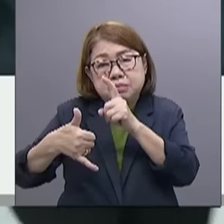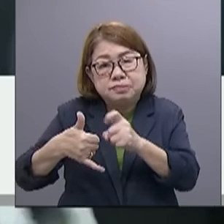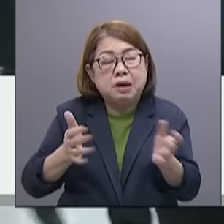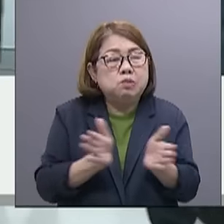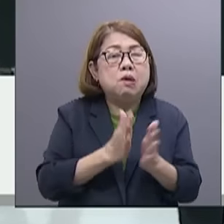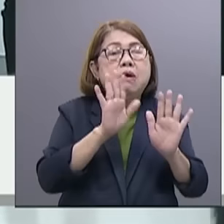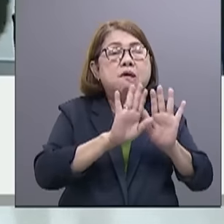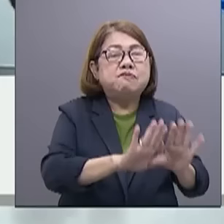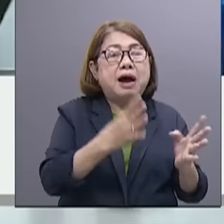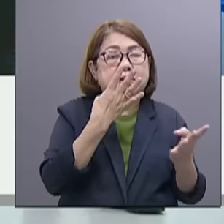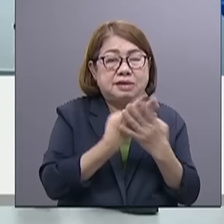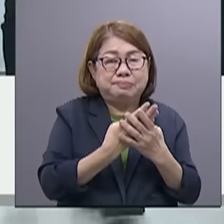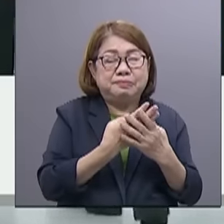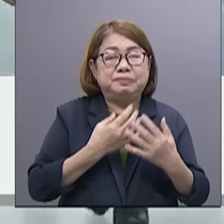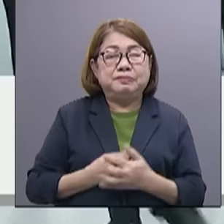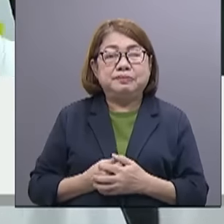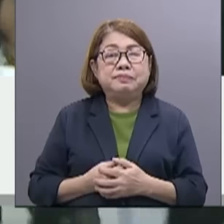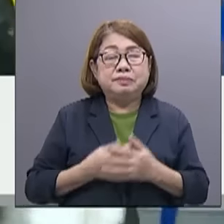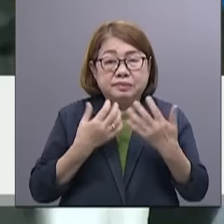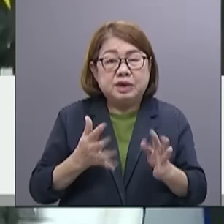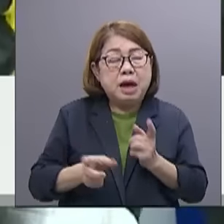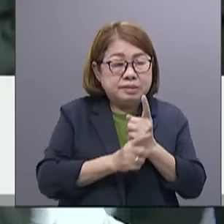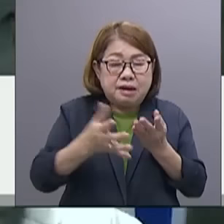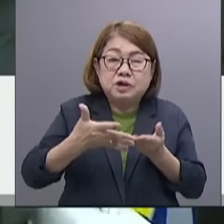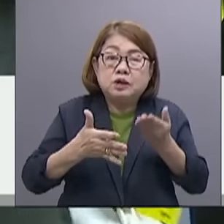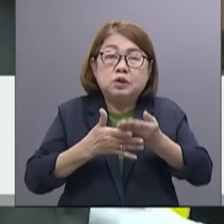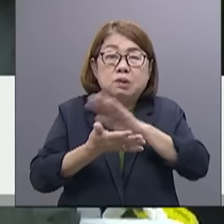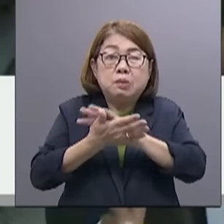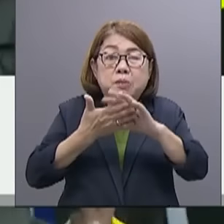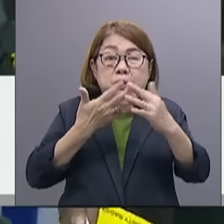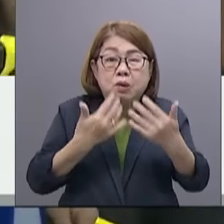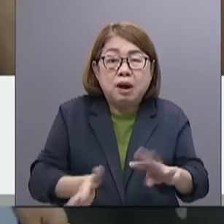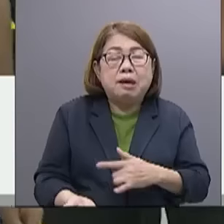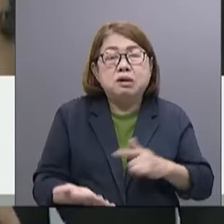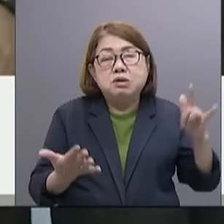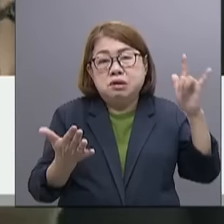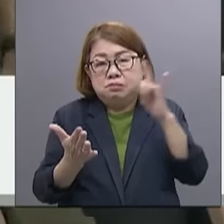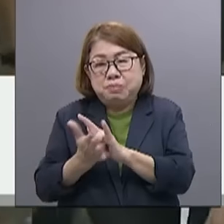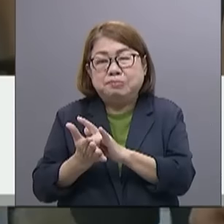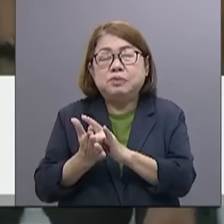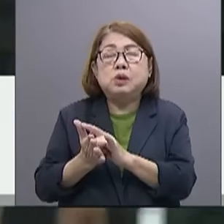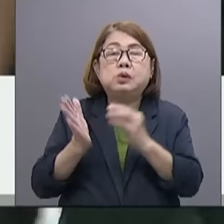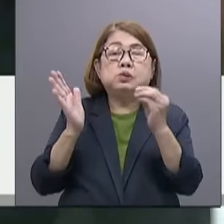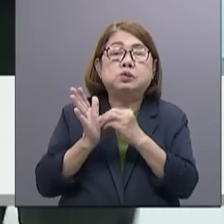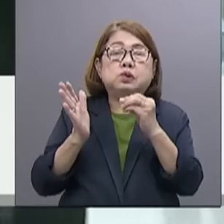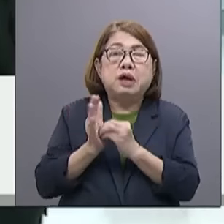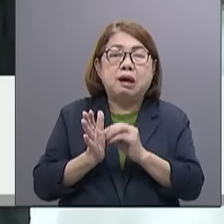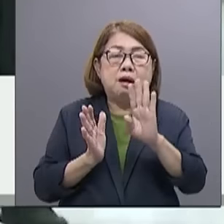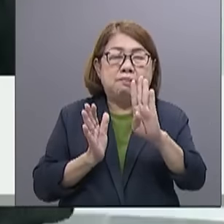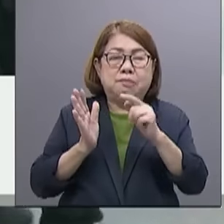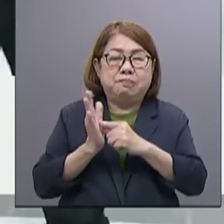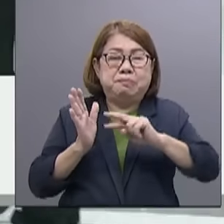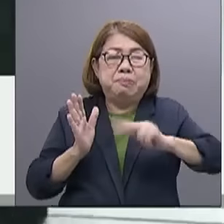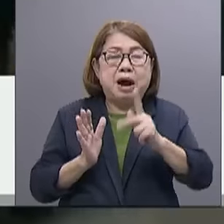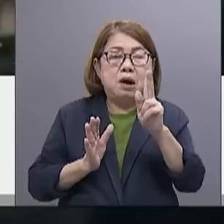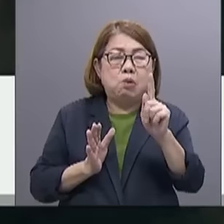องด้วงหรือว่าแป้งนาโนดซึ่งหลังเสร็จกระบวนการจะคุมตัวมาควบคุมที่เรือนจำกลางบางขวางซึ่งเป็นเรือนจำความมั่นค